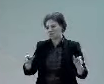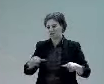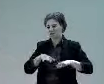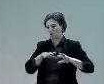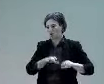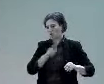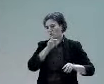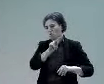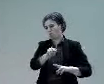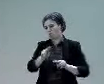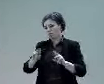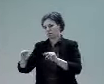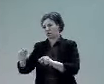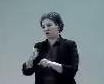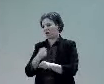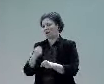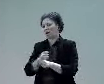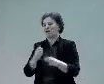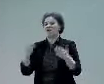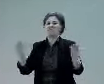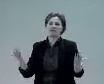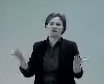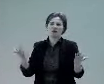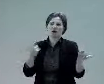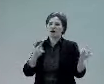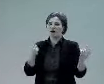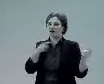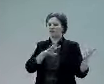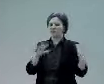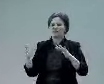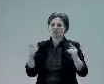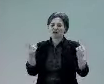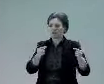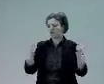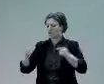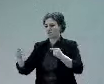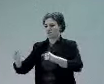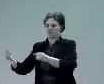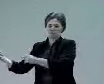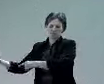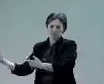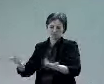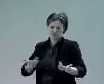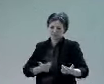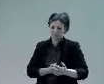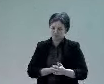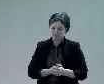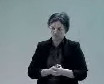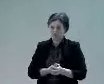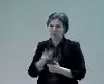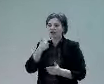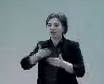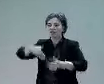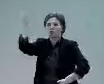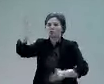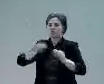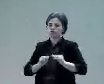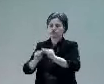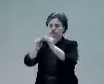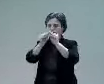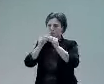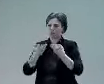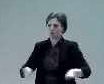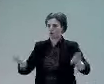cui si rafforza una vicenda, ma che li mette nemici gli uni degli altri dai lati opposti dei muri che vogliono costruire. Ecco, chi è che ci insegna, e davvero